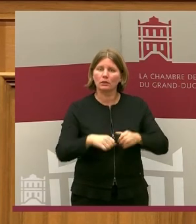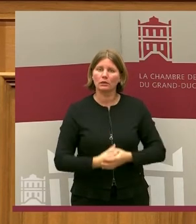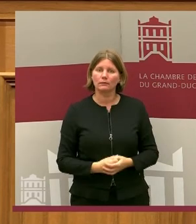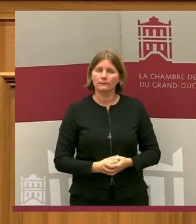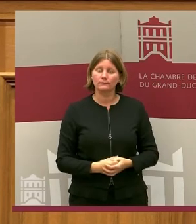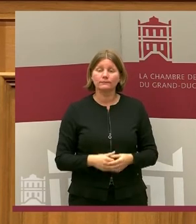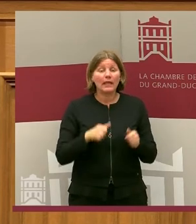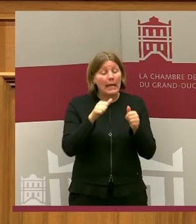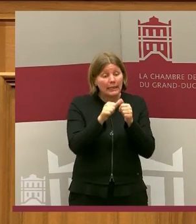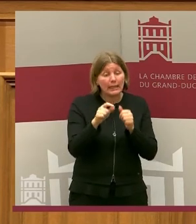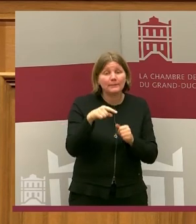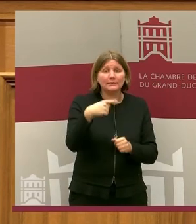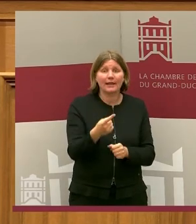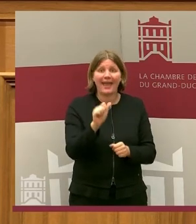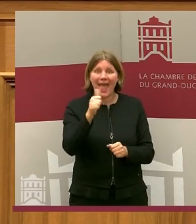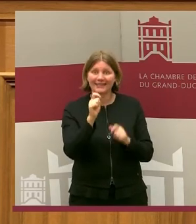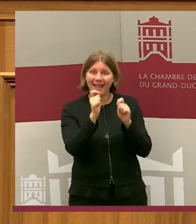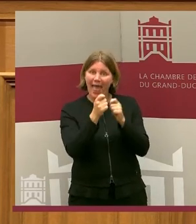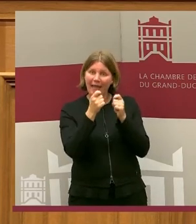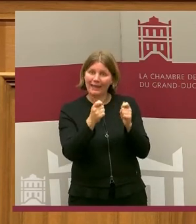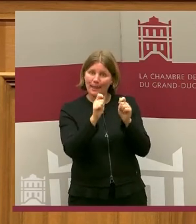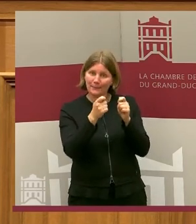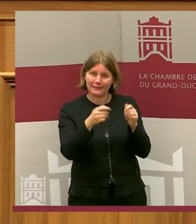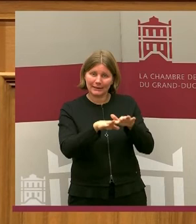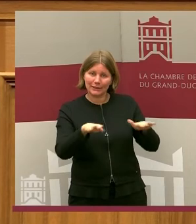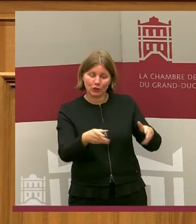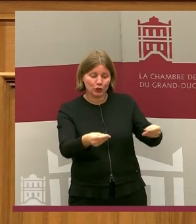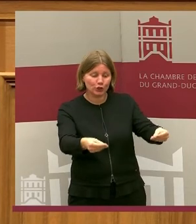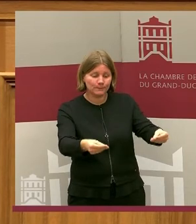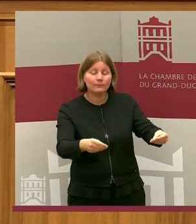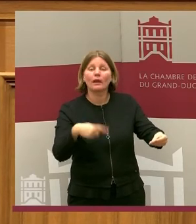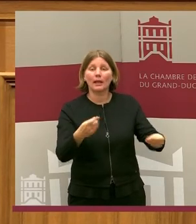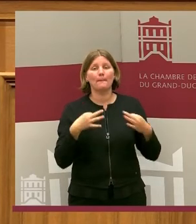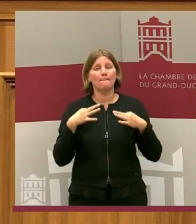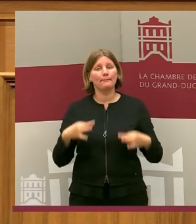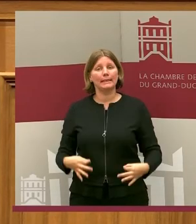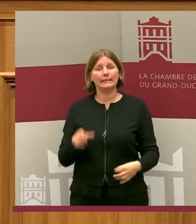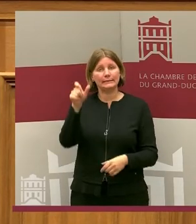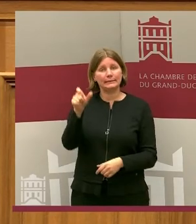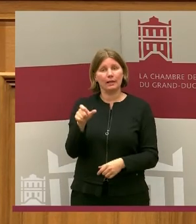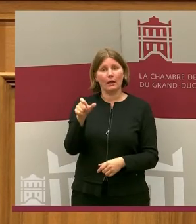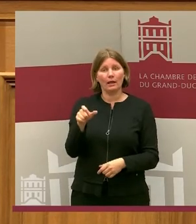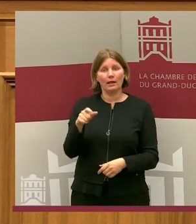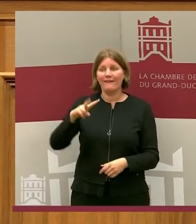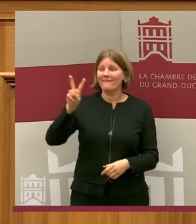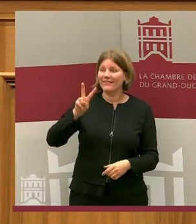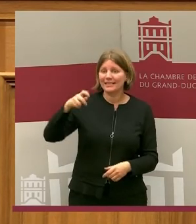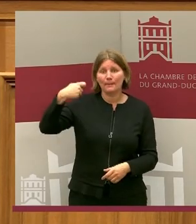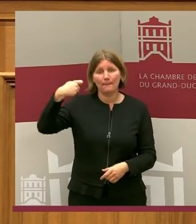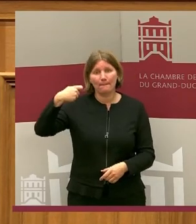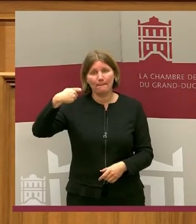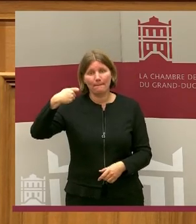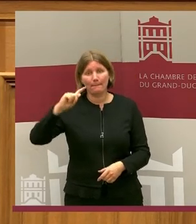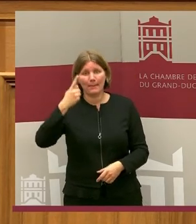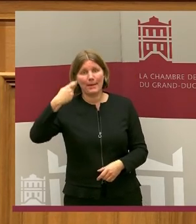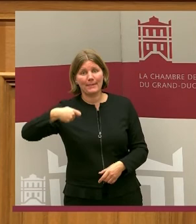Knapps kommen dann aber die ersten Resultate auf den Tisch. Dann ist ein Minister, ja sogar ein Vize-Premierminister, an